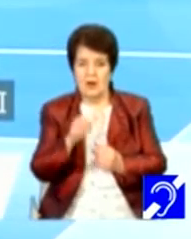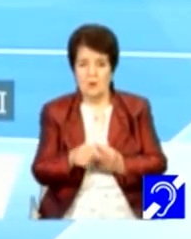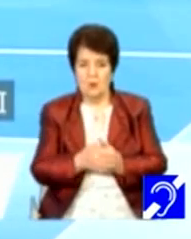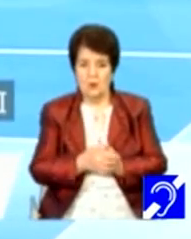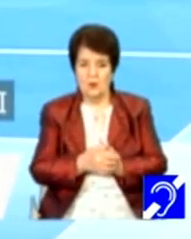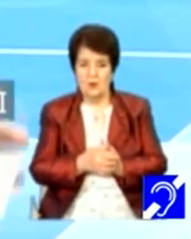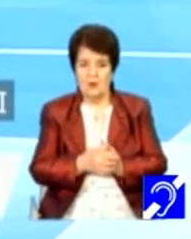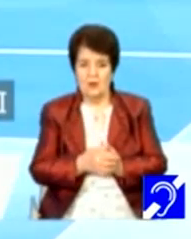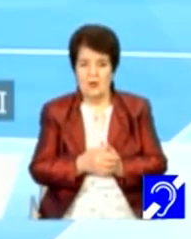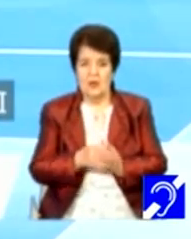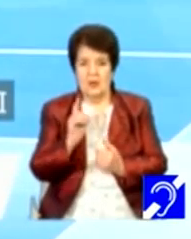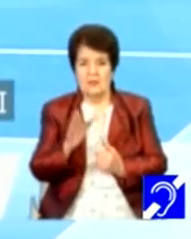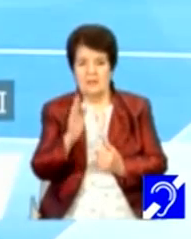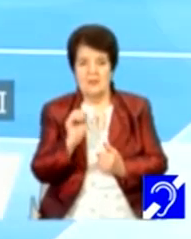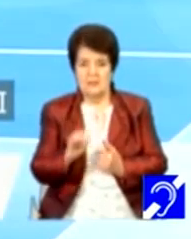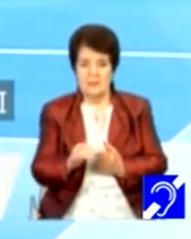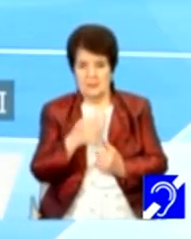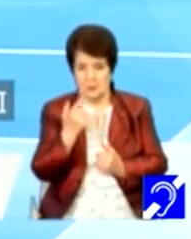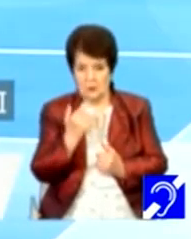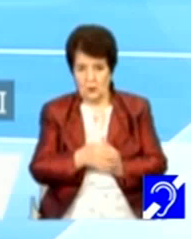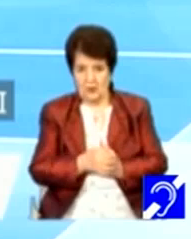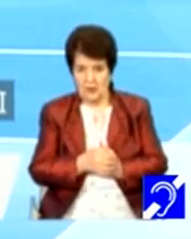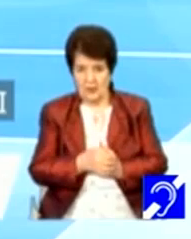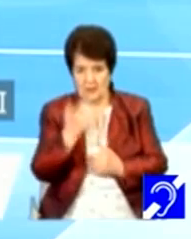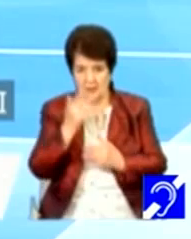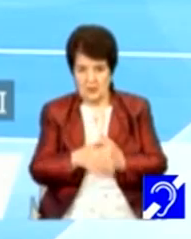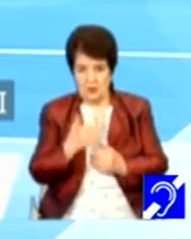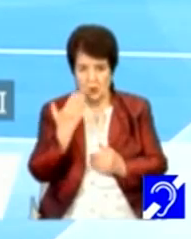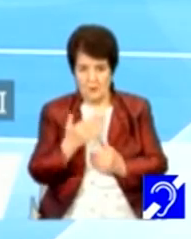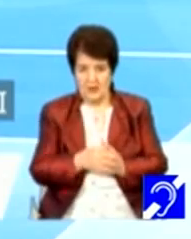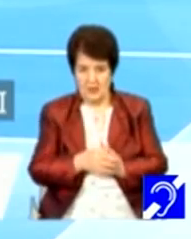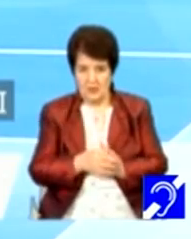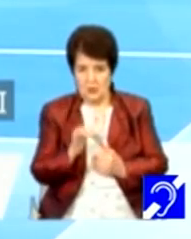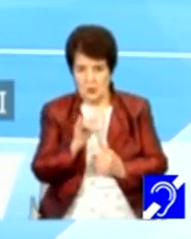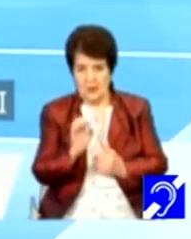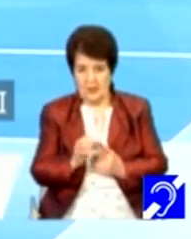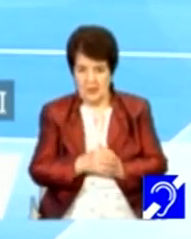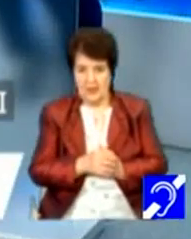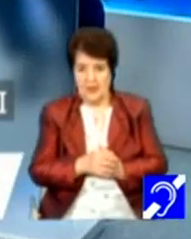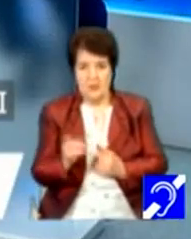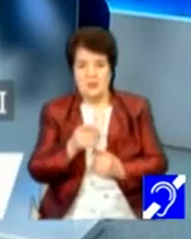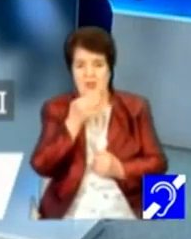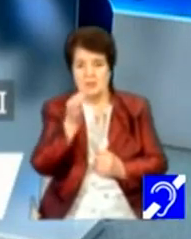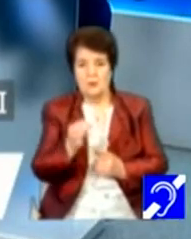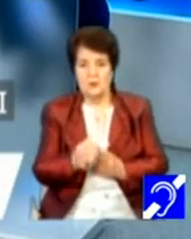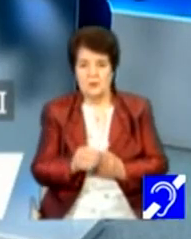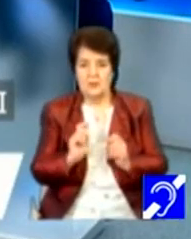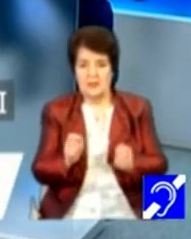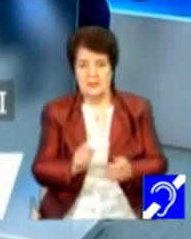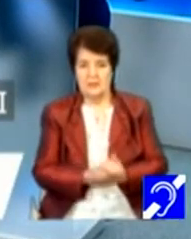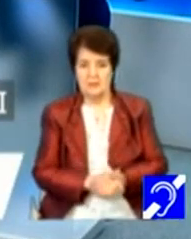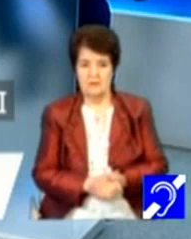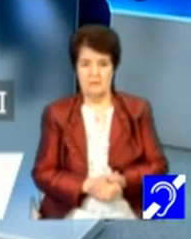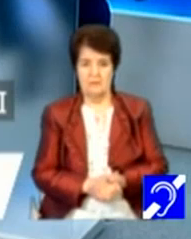privesc către vest, să spunem. Da? Înțelegând aici România și Uniunea Europeană. Ce răspuns le dați?